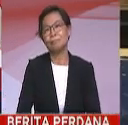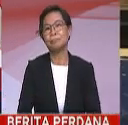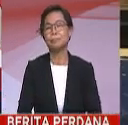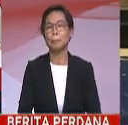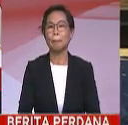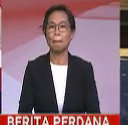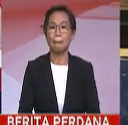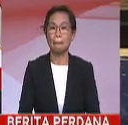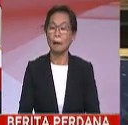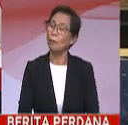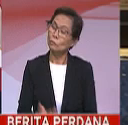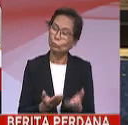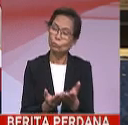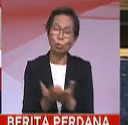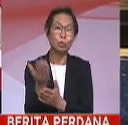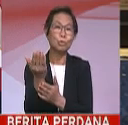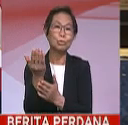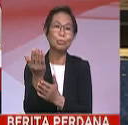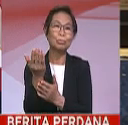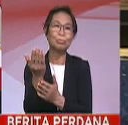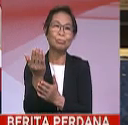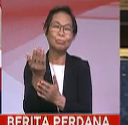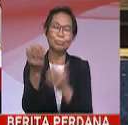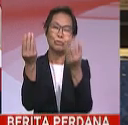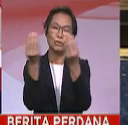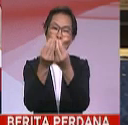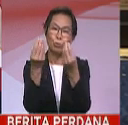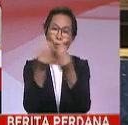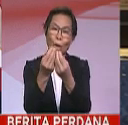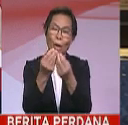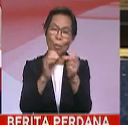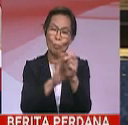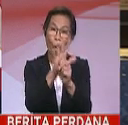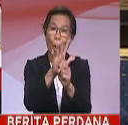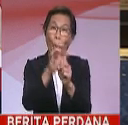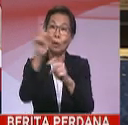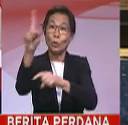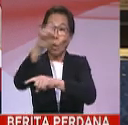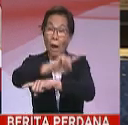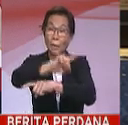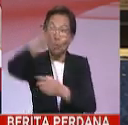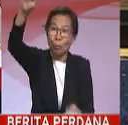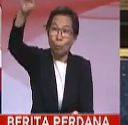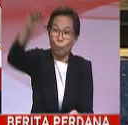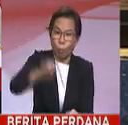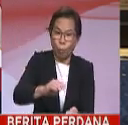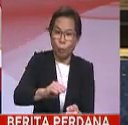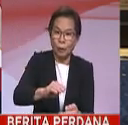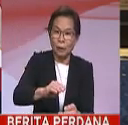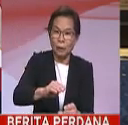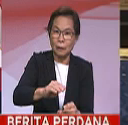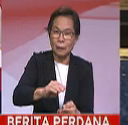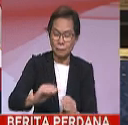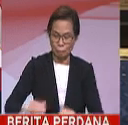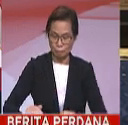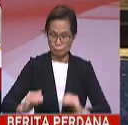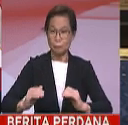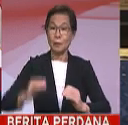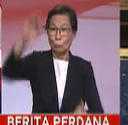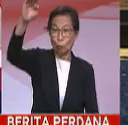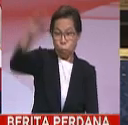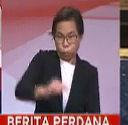ini sekaligus menurunkan bilangan kes positif harian ke satu tahap yang